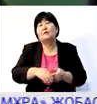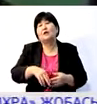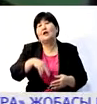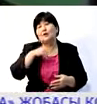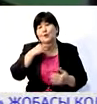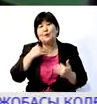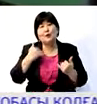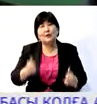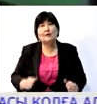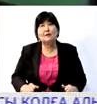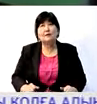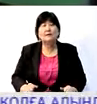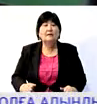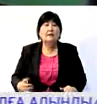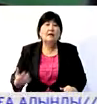көрдік.